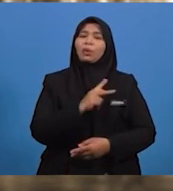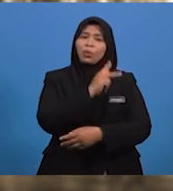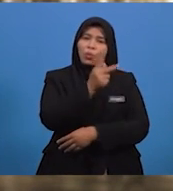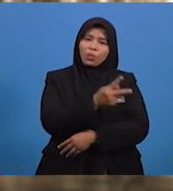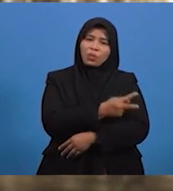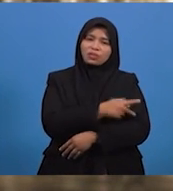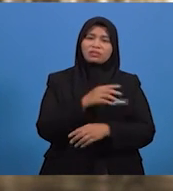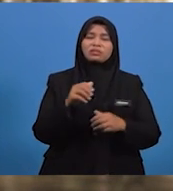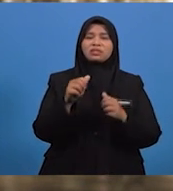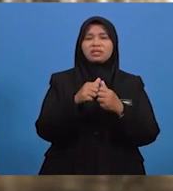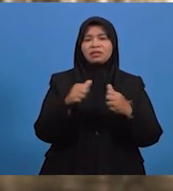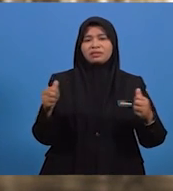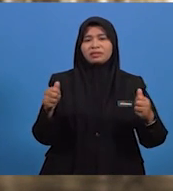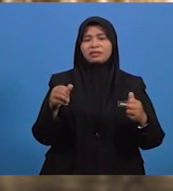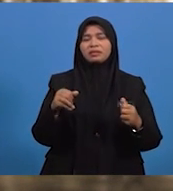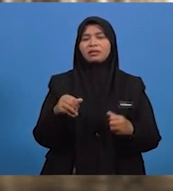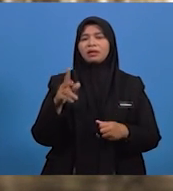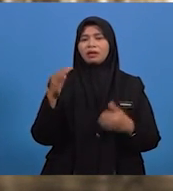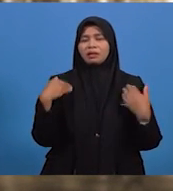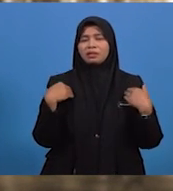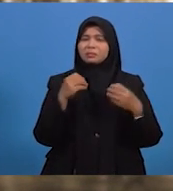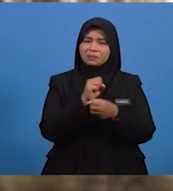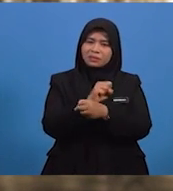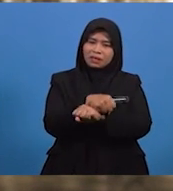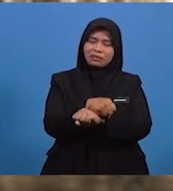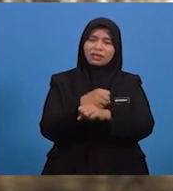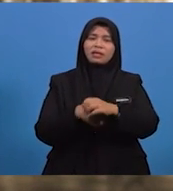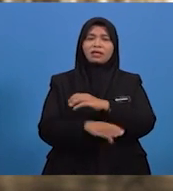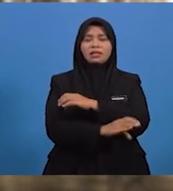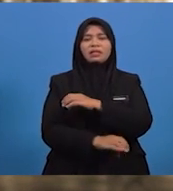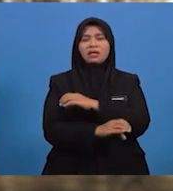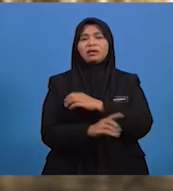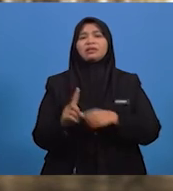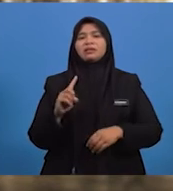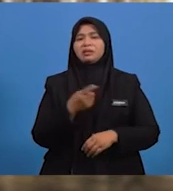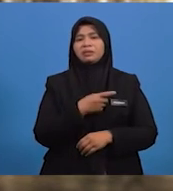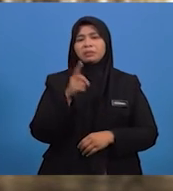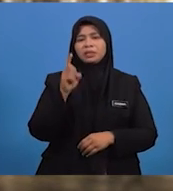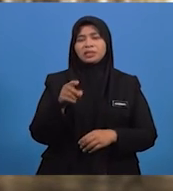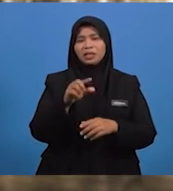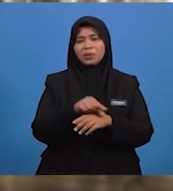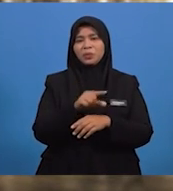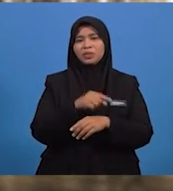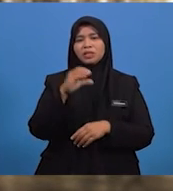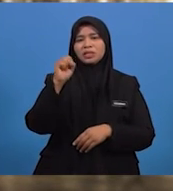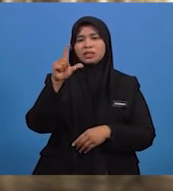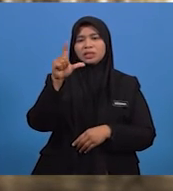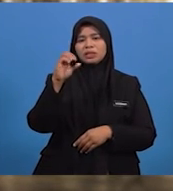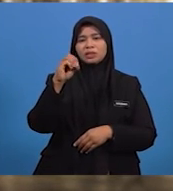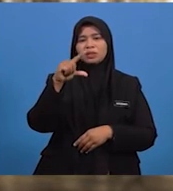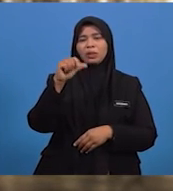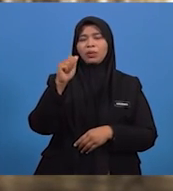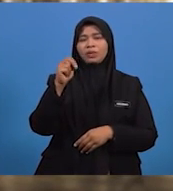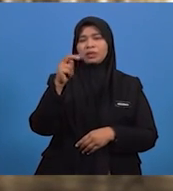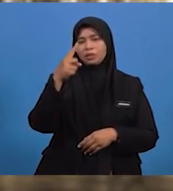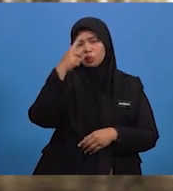pernah menjajah negara kita sememangnya menggunakan slogan dalam usaha